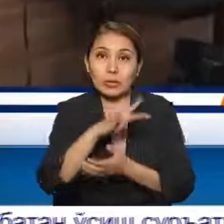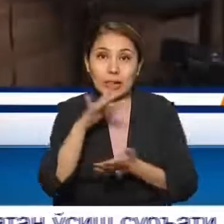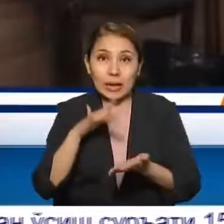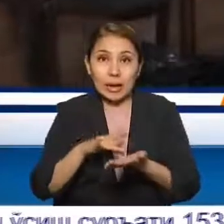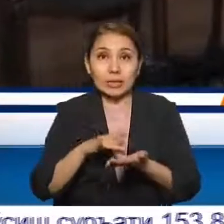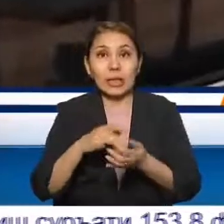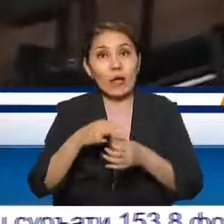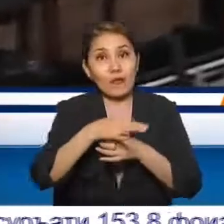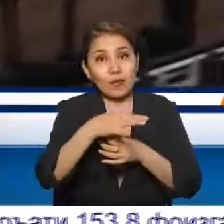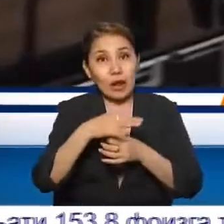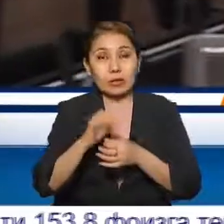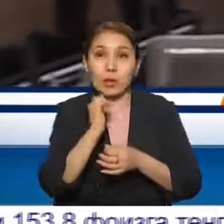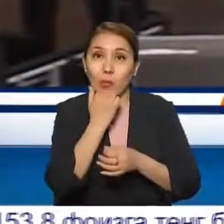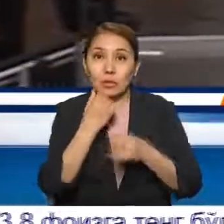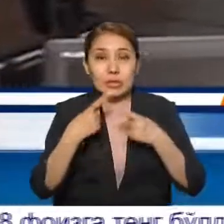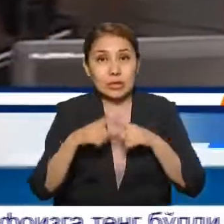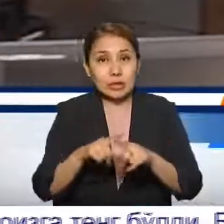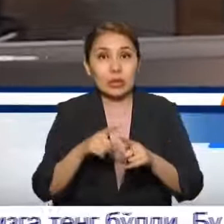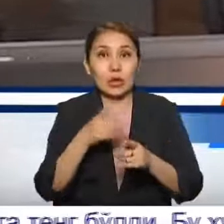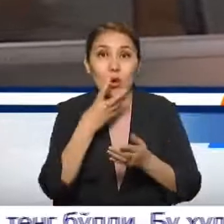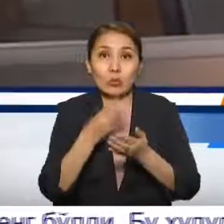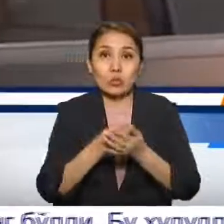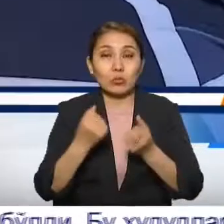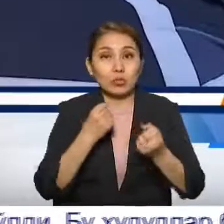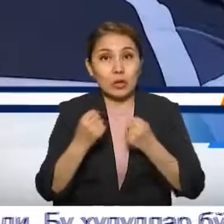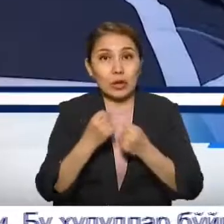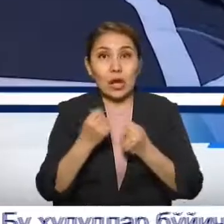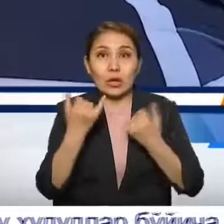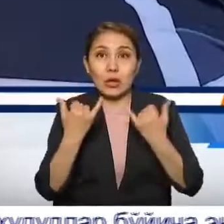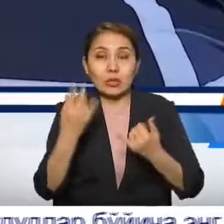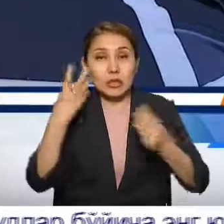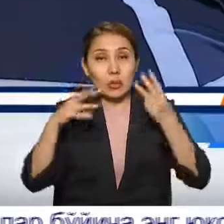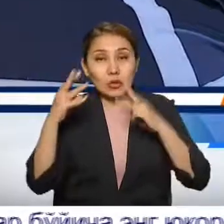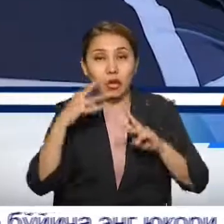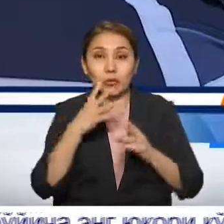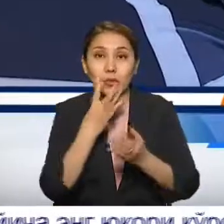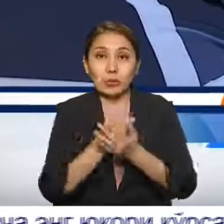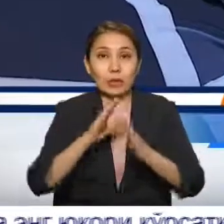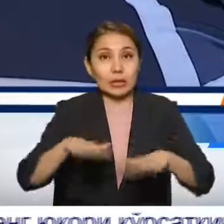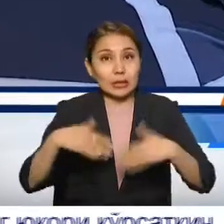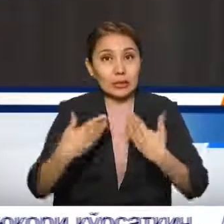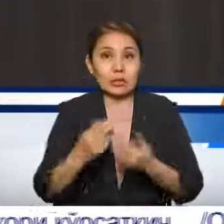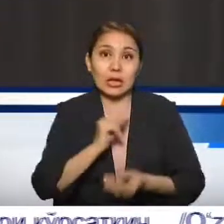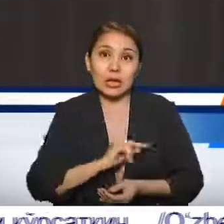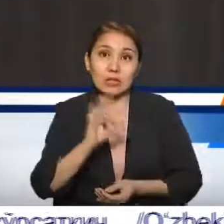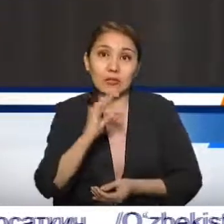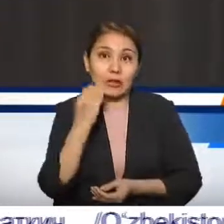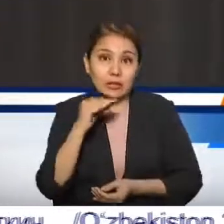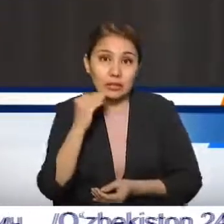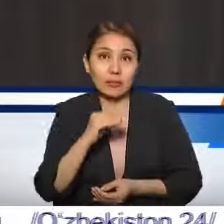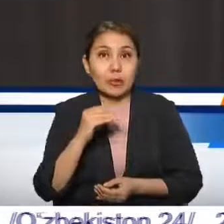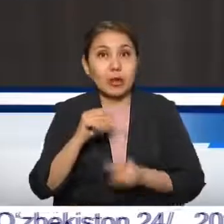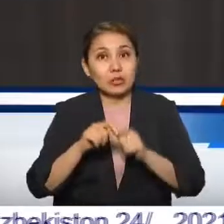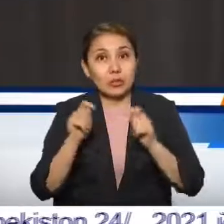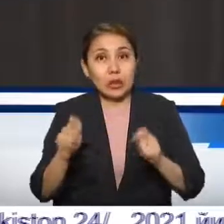shaharlaridagi filiallarini moddiy texnik bazasi mustahkamlanishi, sohaga zamonaviy axborot texnologiyalarini tatbiq qilinishi ish sifati va samaradorligini